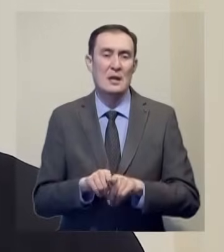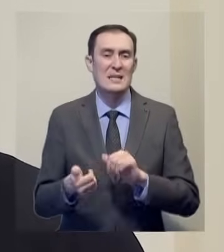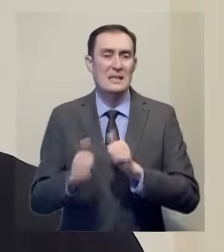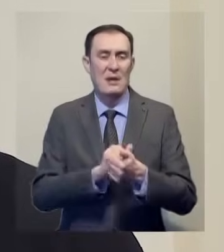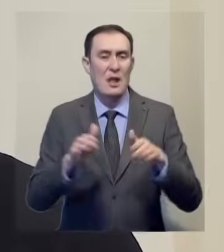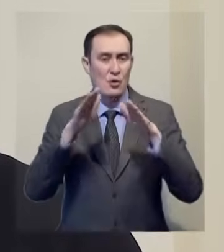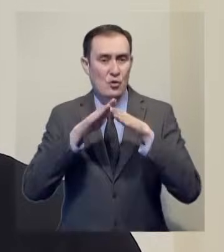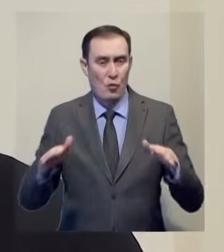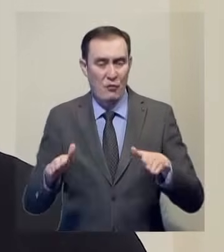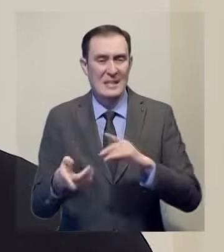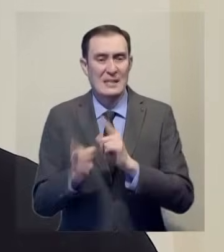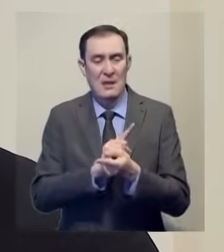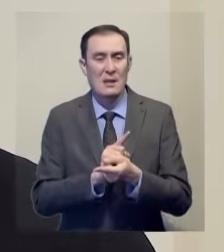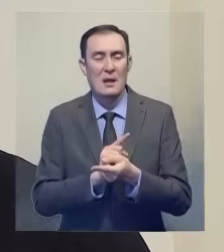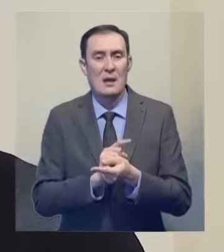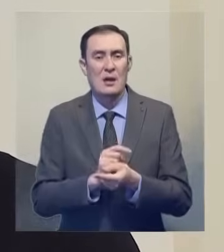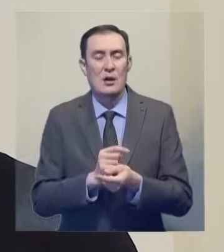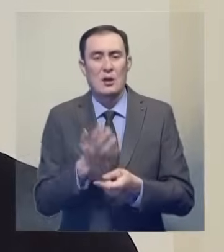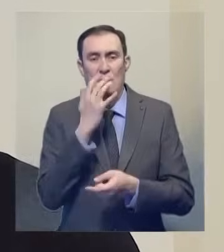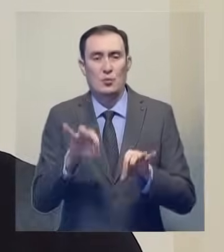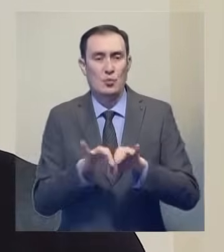замена кровли, замена инженерных сетей,